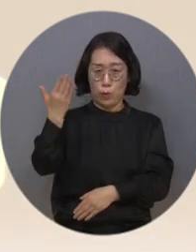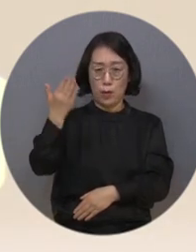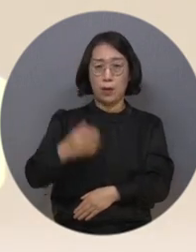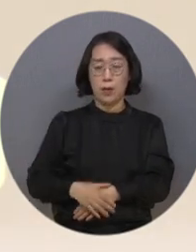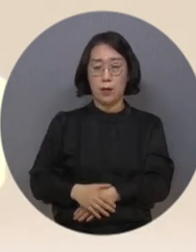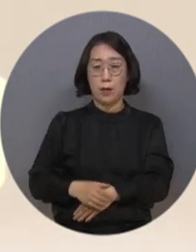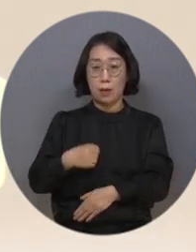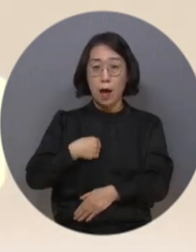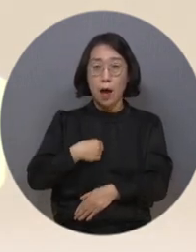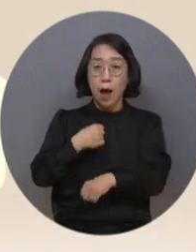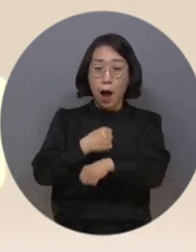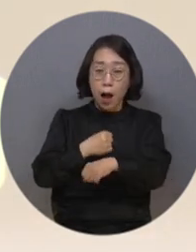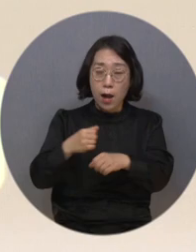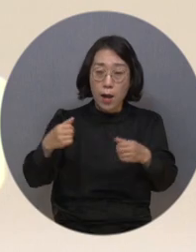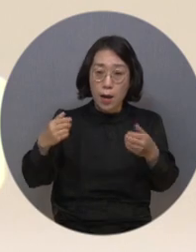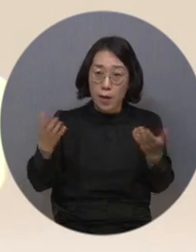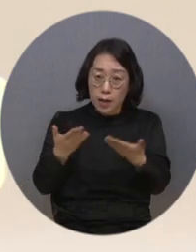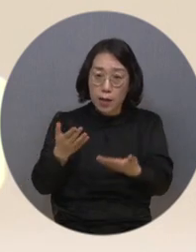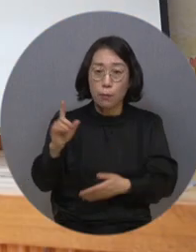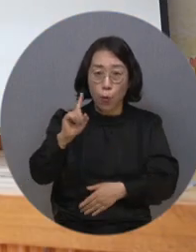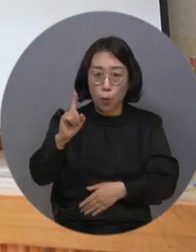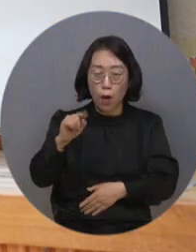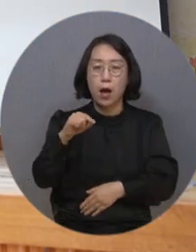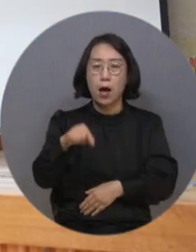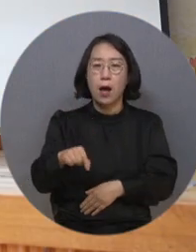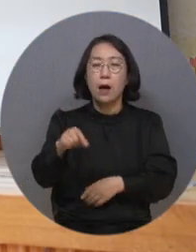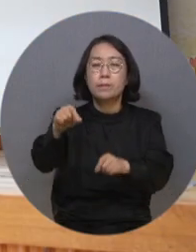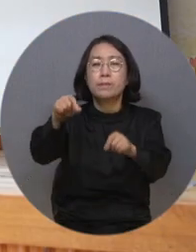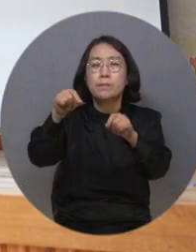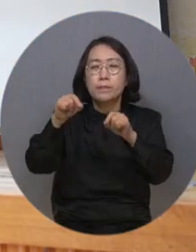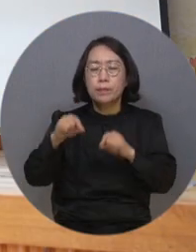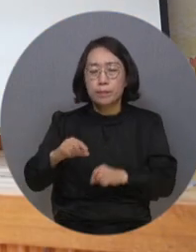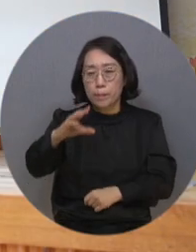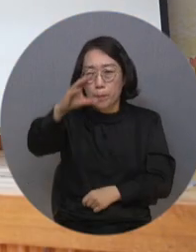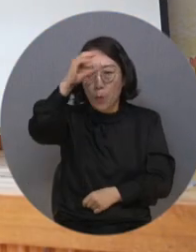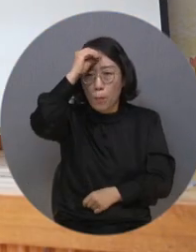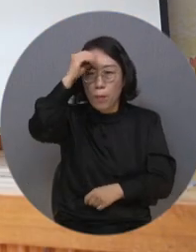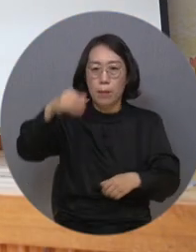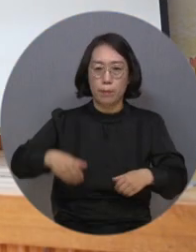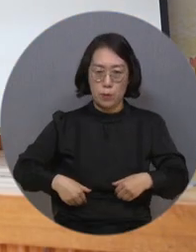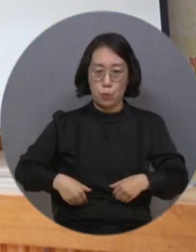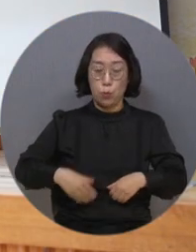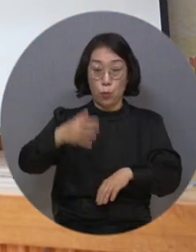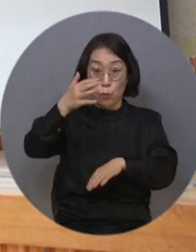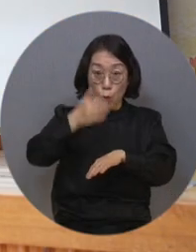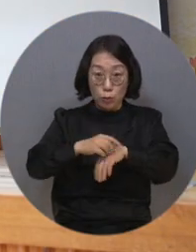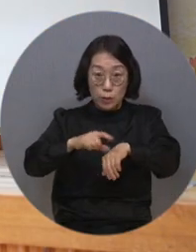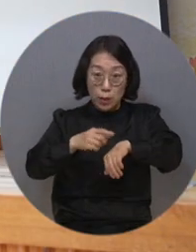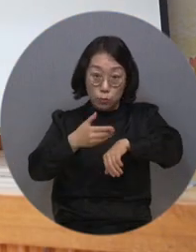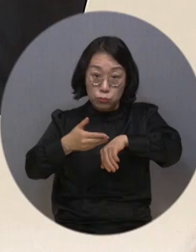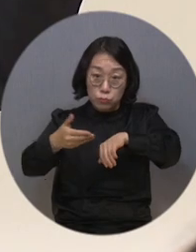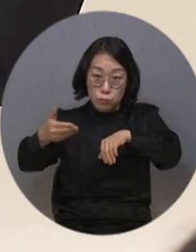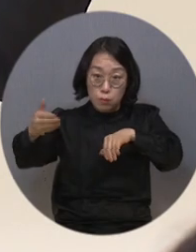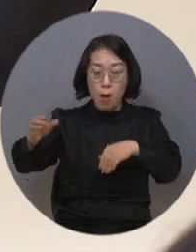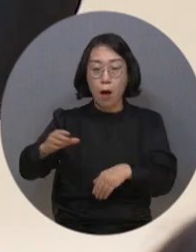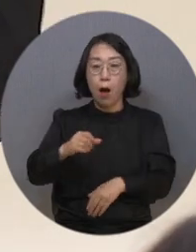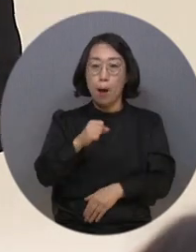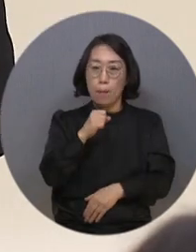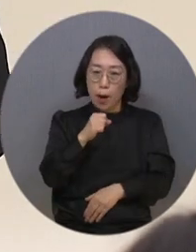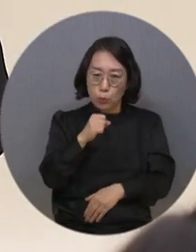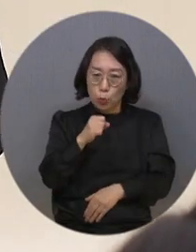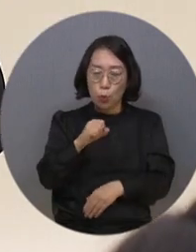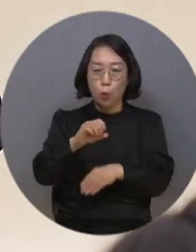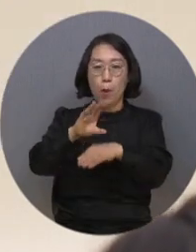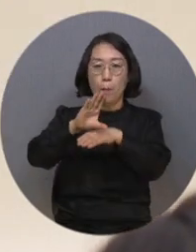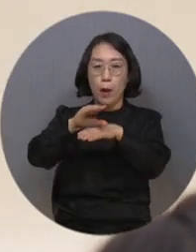제가 해야 될 일이 이런 일이구나. 열심히 활동하다 보니까 방송도 하고, 아까 저는